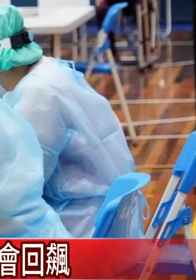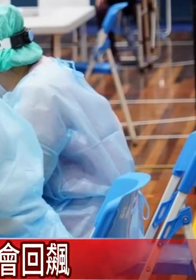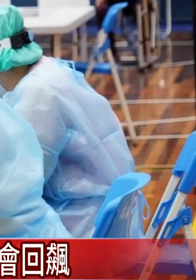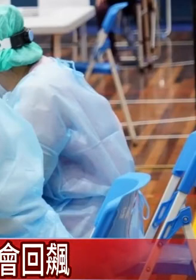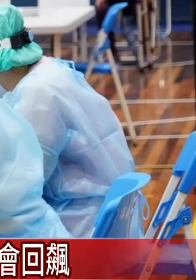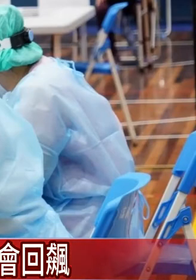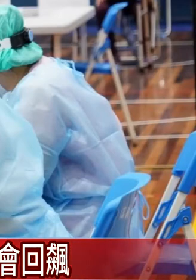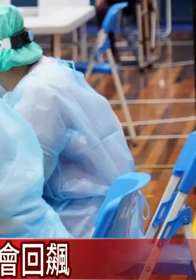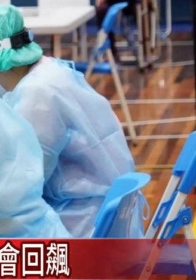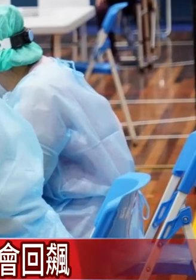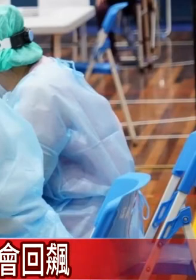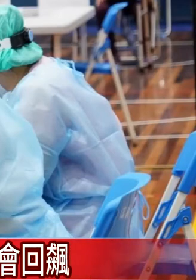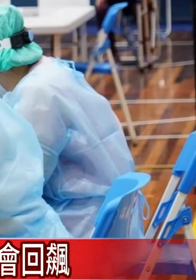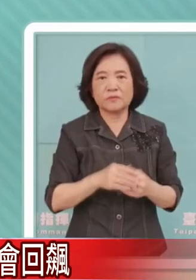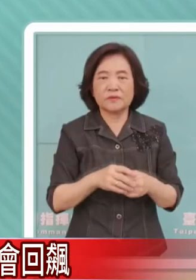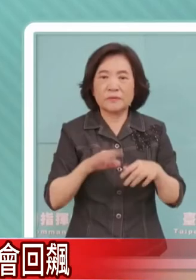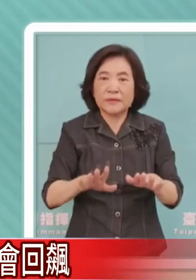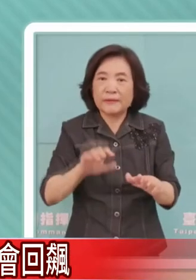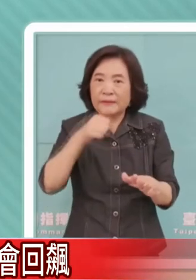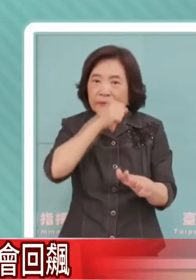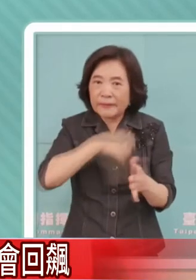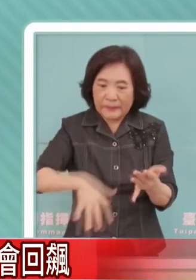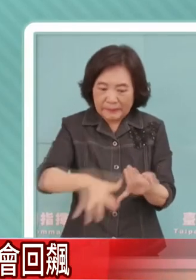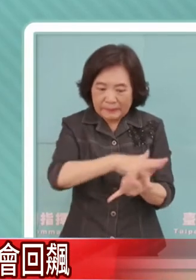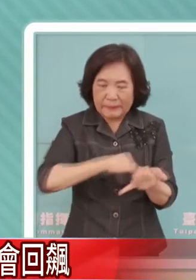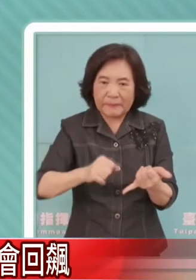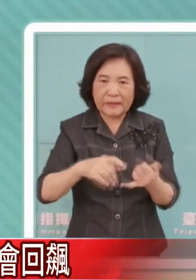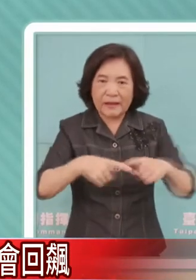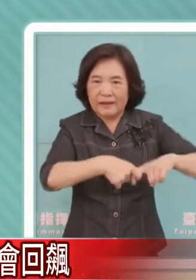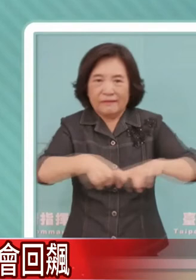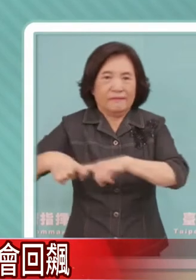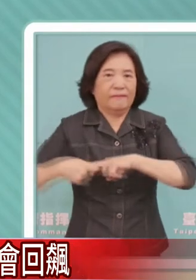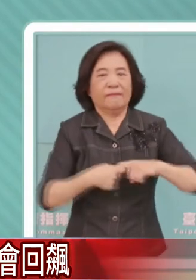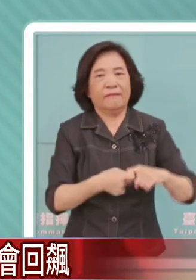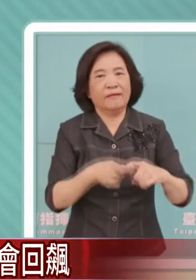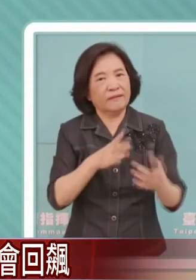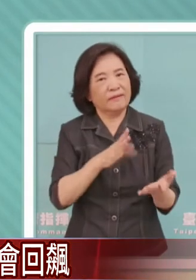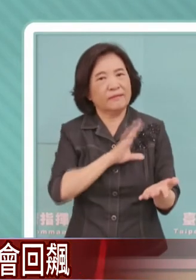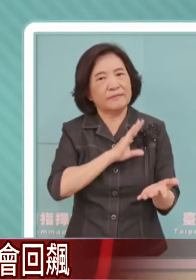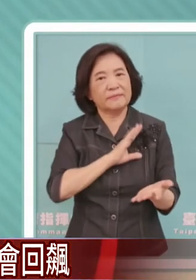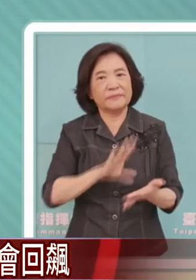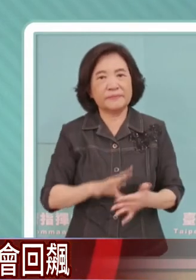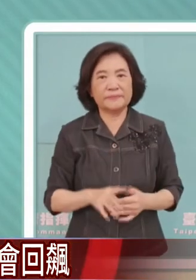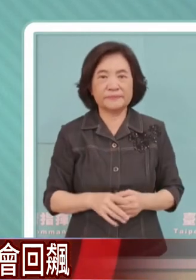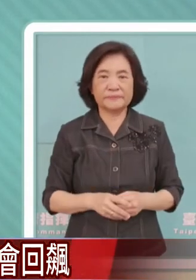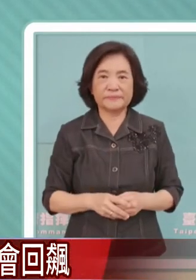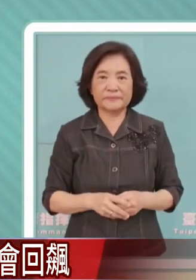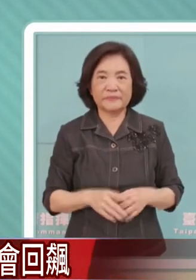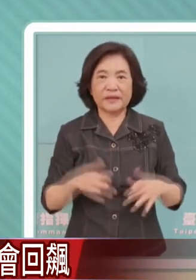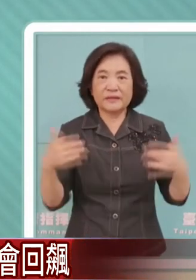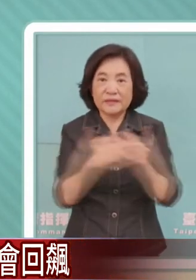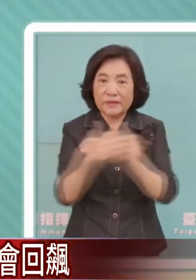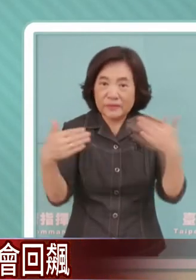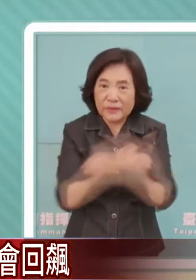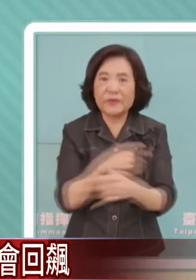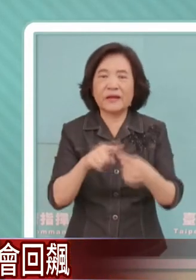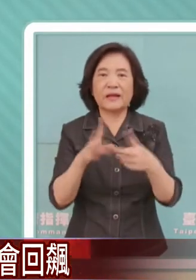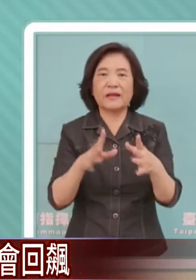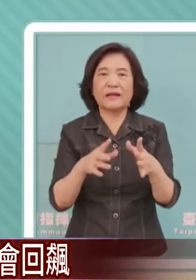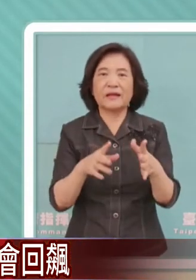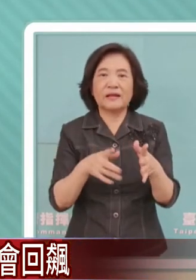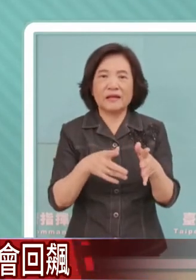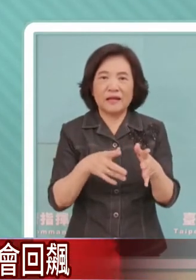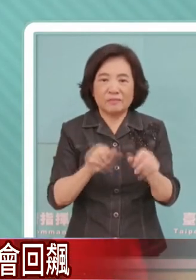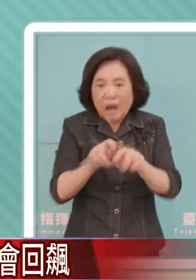题，就是说，台湾你知道吗，真的是同岛一命，因为不管这交通四通八达，你知